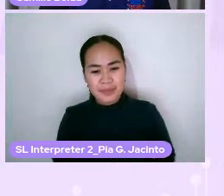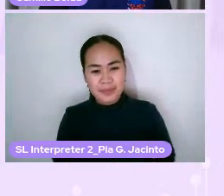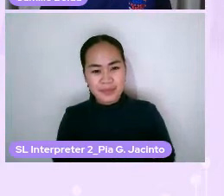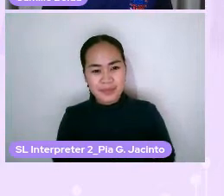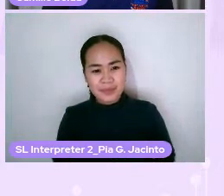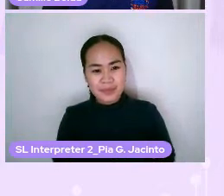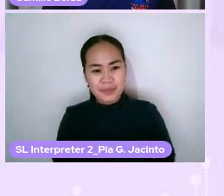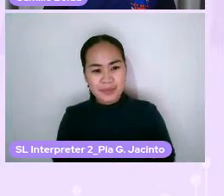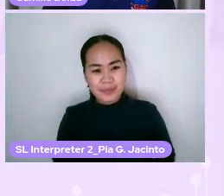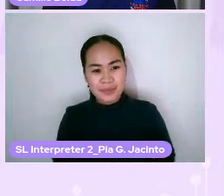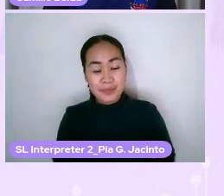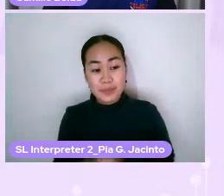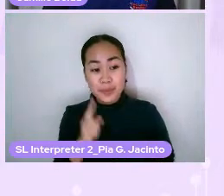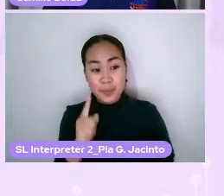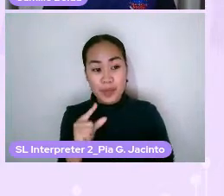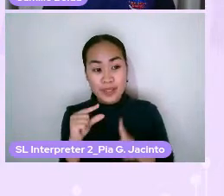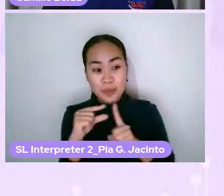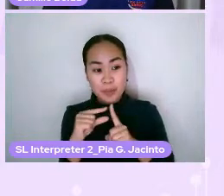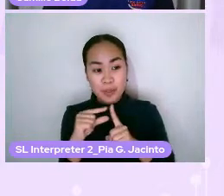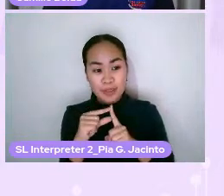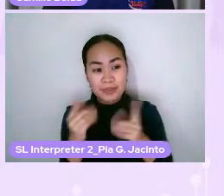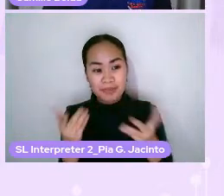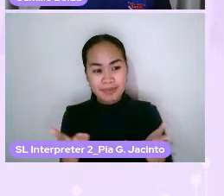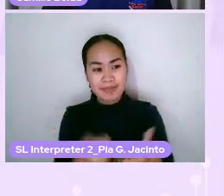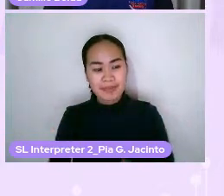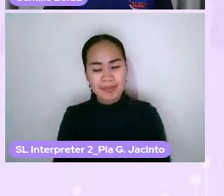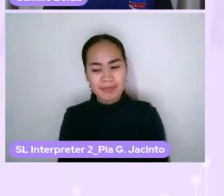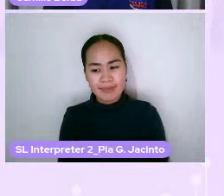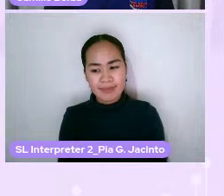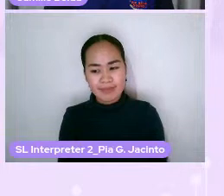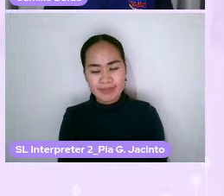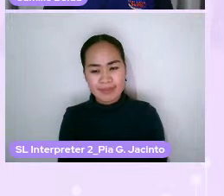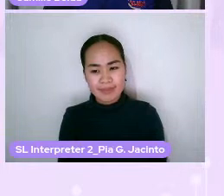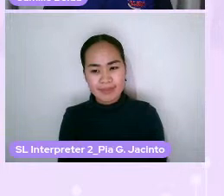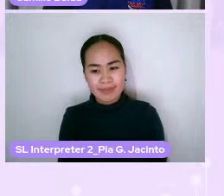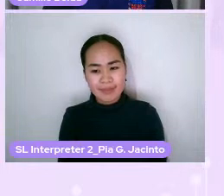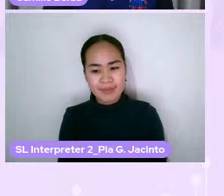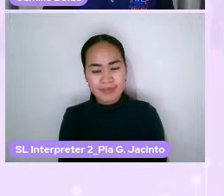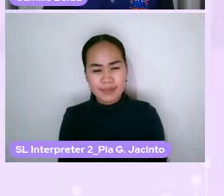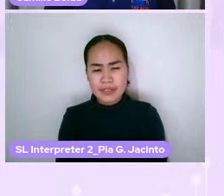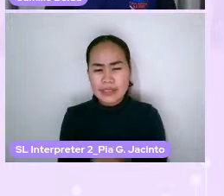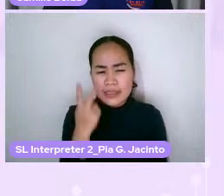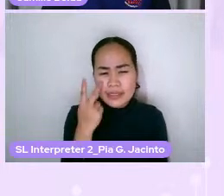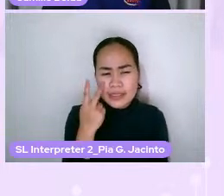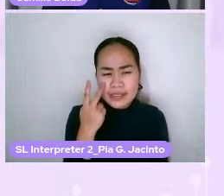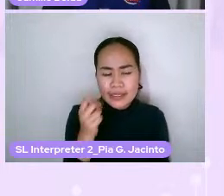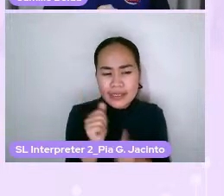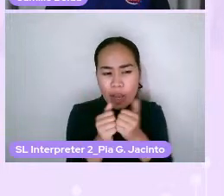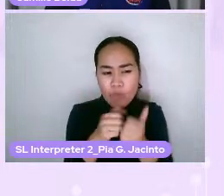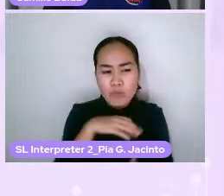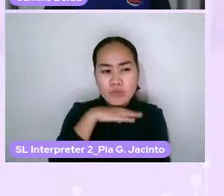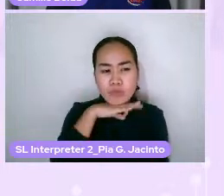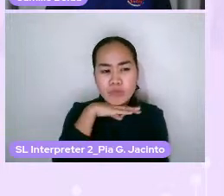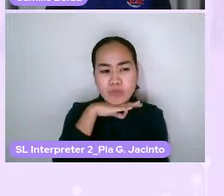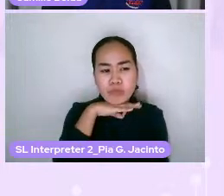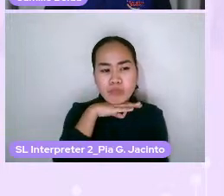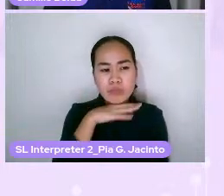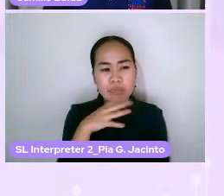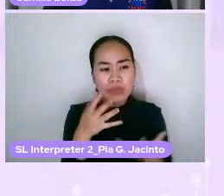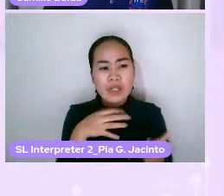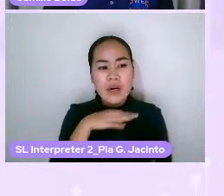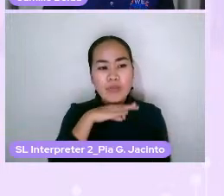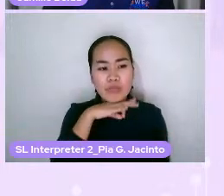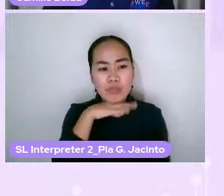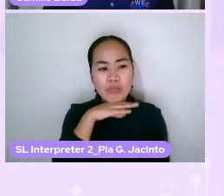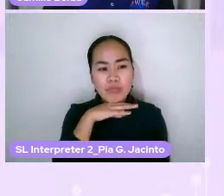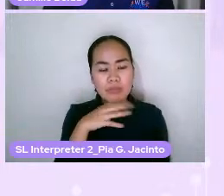Again, one word po itong ating pinahuhulaan. May nakikita ko sa screen na palaka. Tapos yung pangalawang